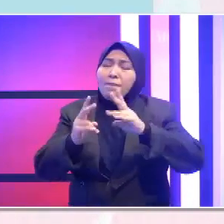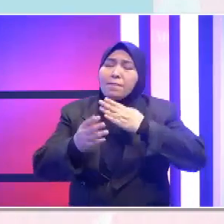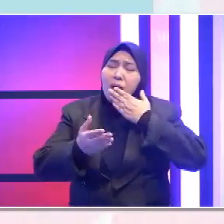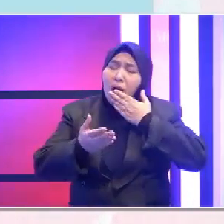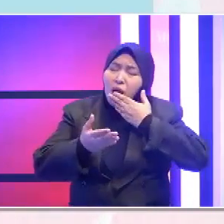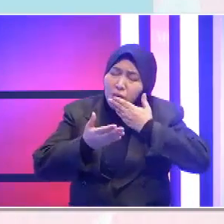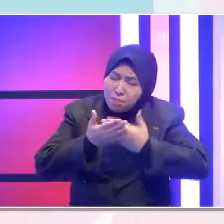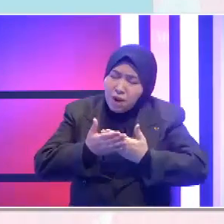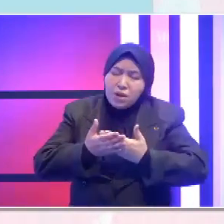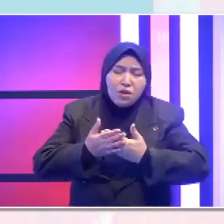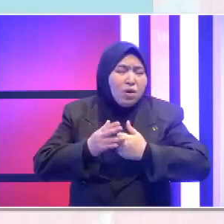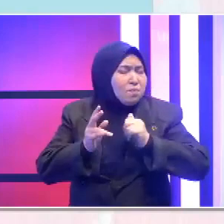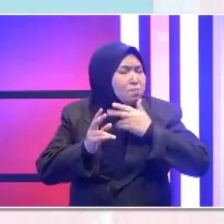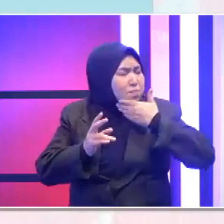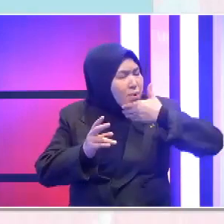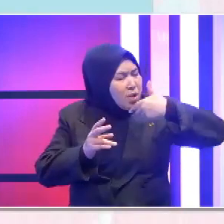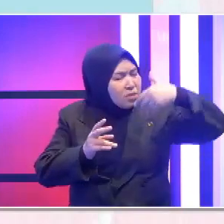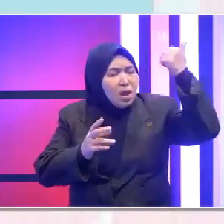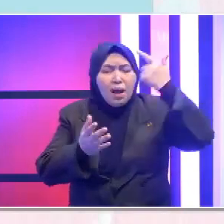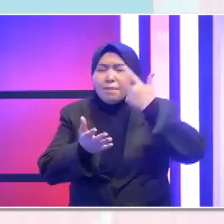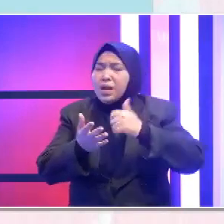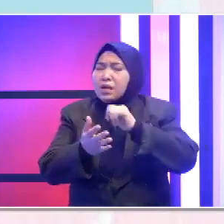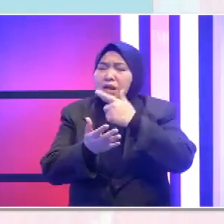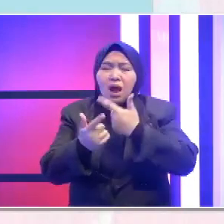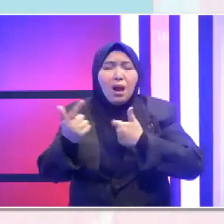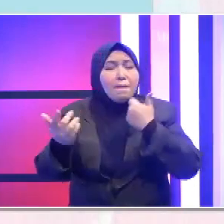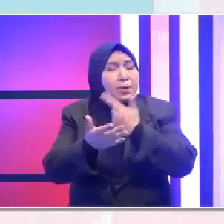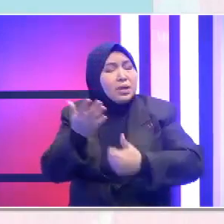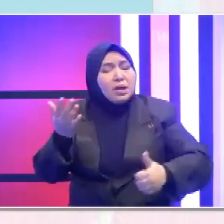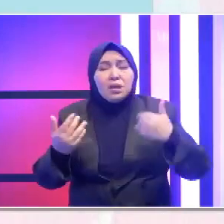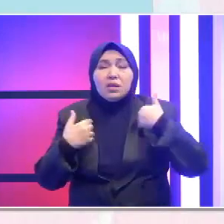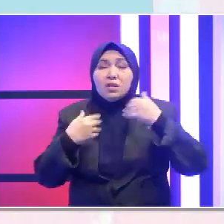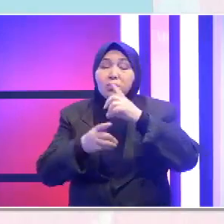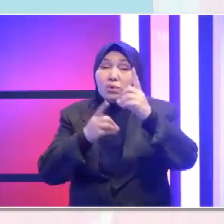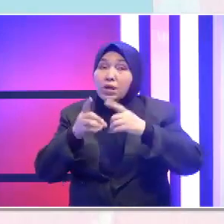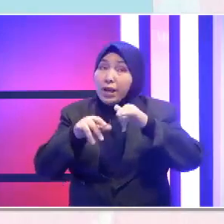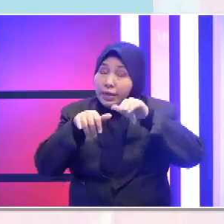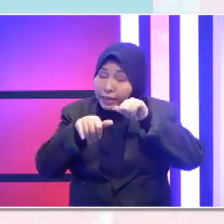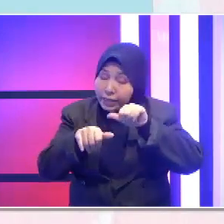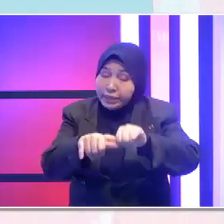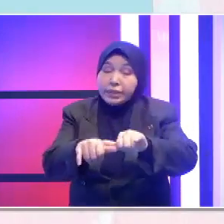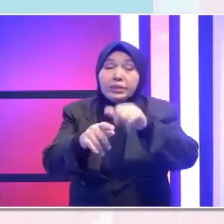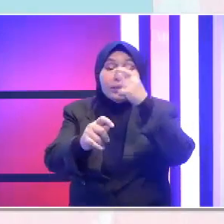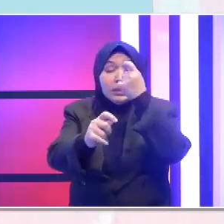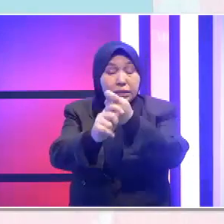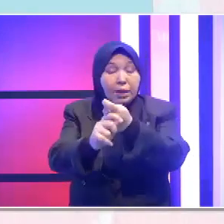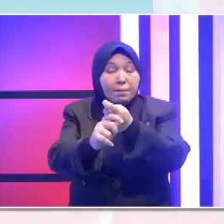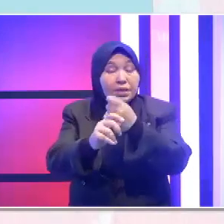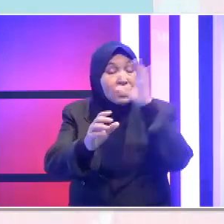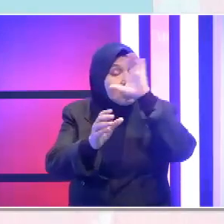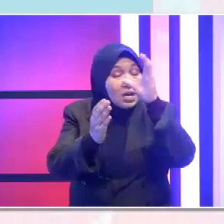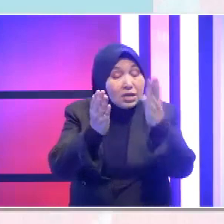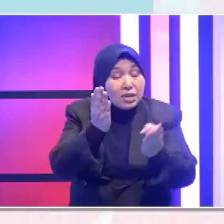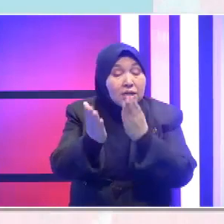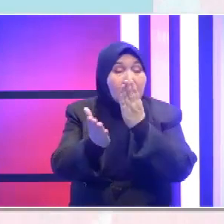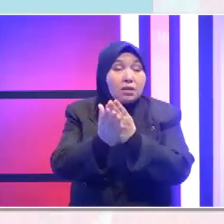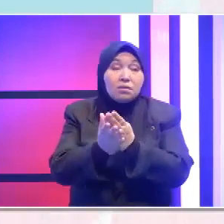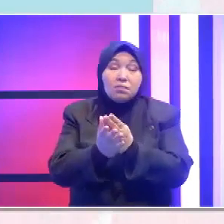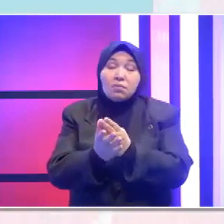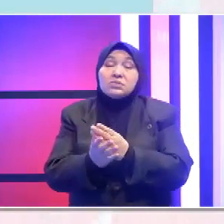lebih baik daripada apuih sahaja yang kita ada di dunia dan ia kekal Yang kedua kita cari Hidayah agar tidak mudah